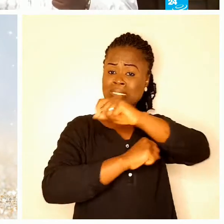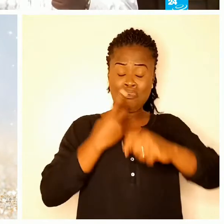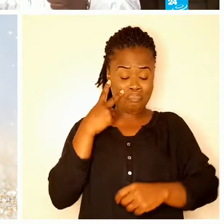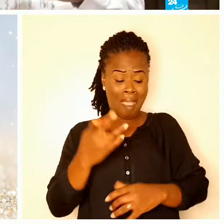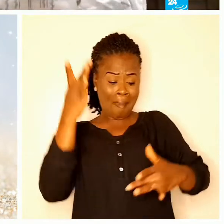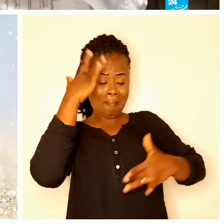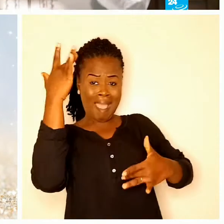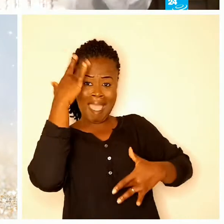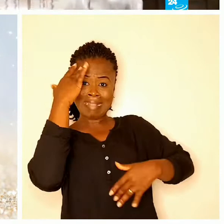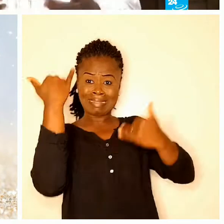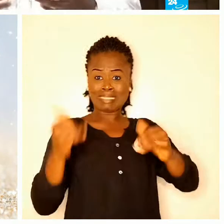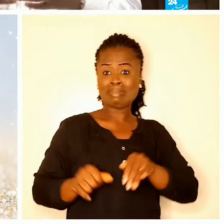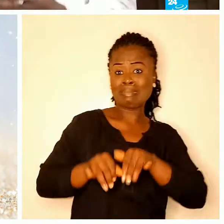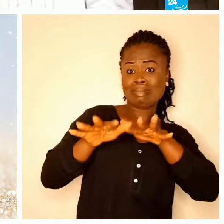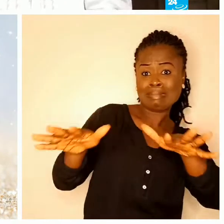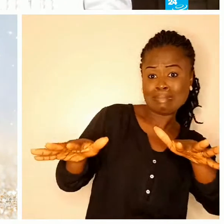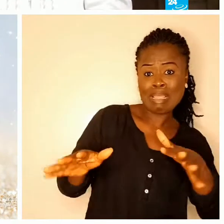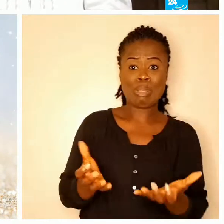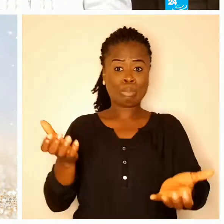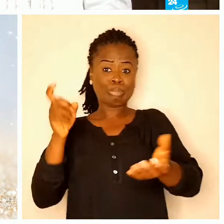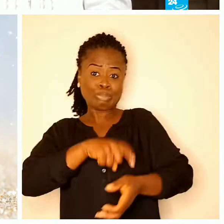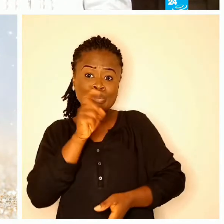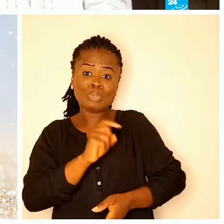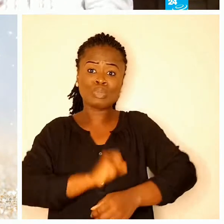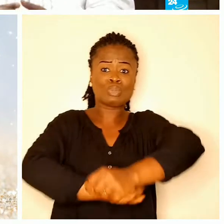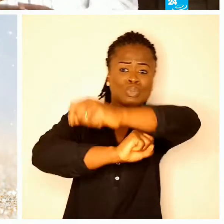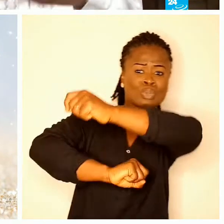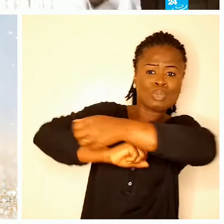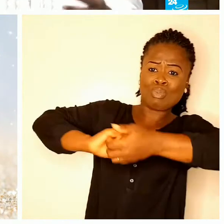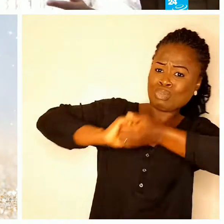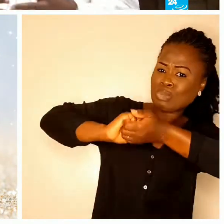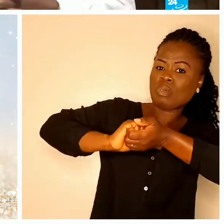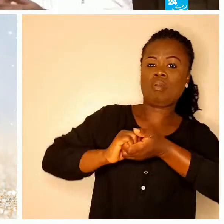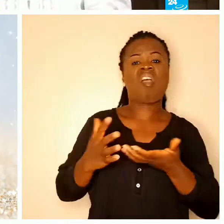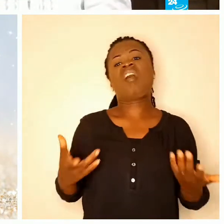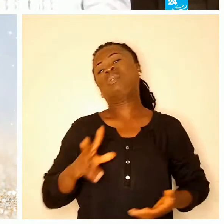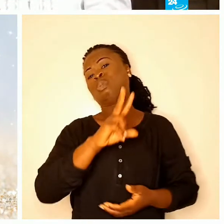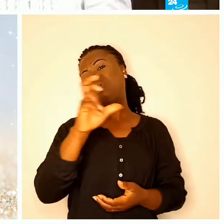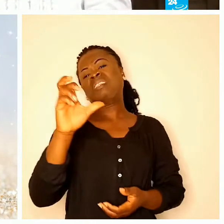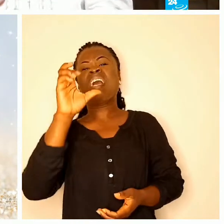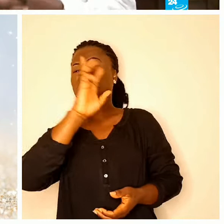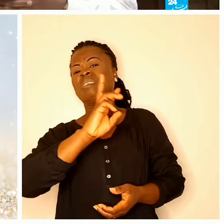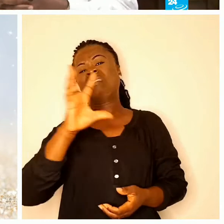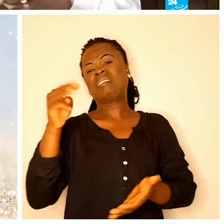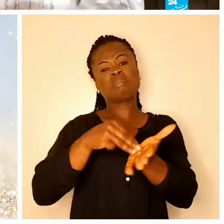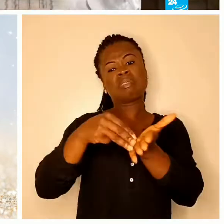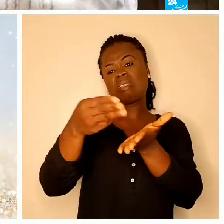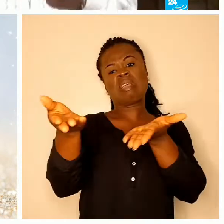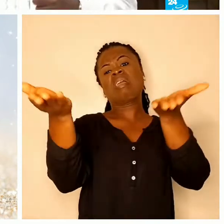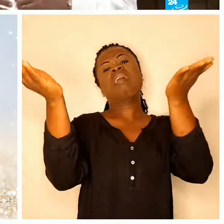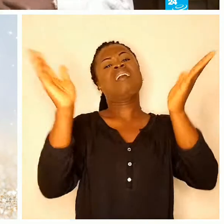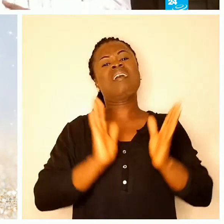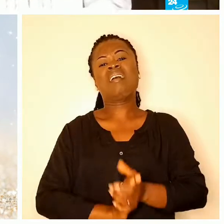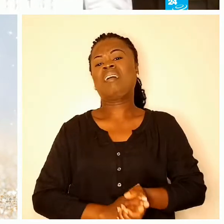maladie frappe, lorsque on a un besoin de solidarité pour l'humanité, quand même 365 milliards, ce n'est pas, à mon sens,